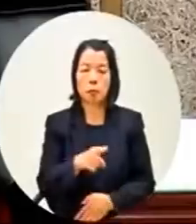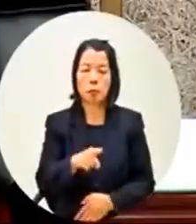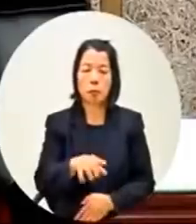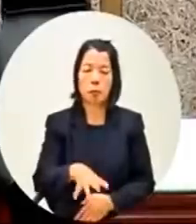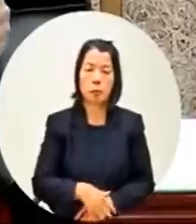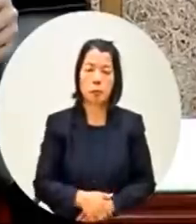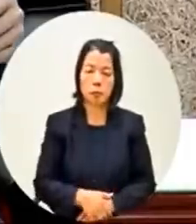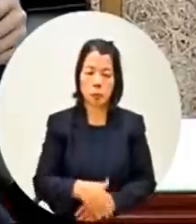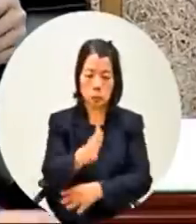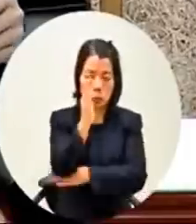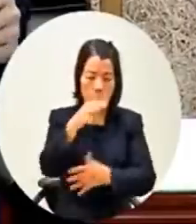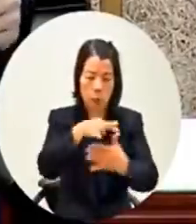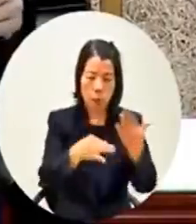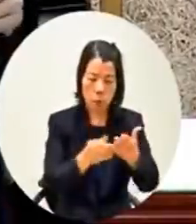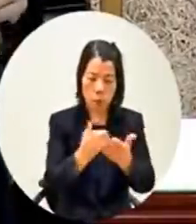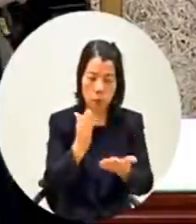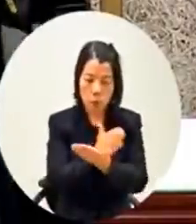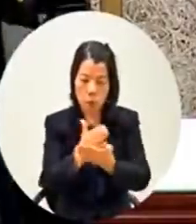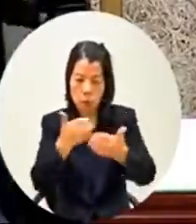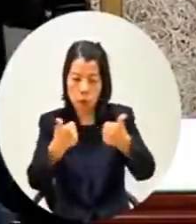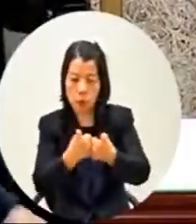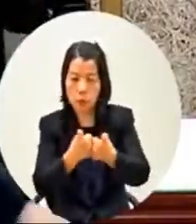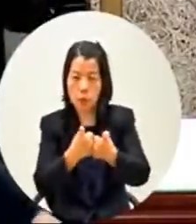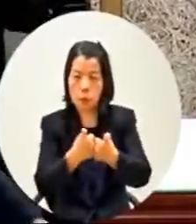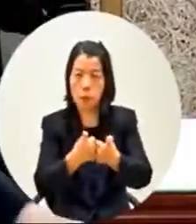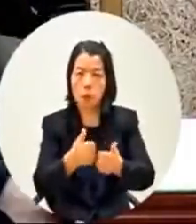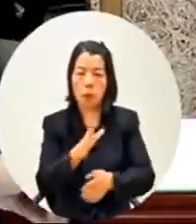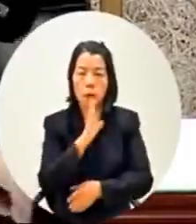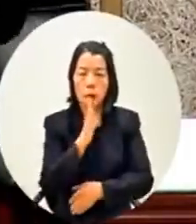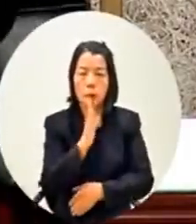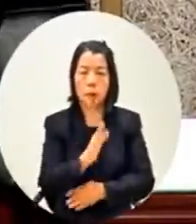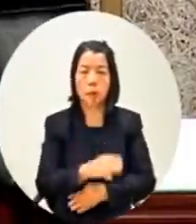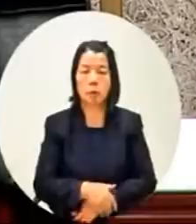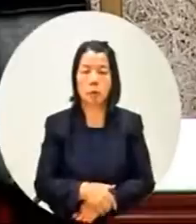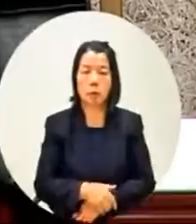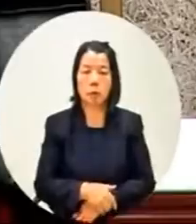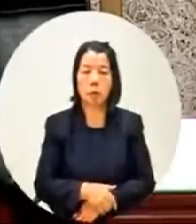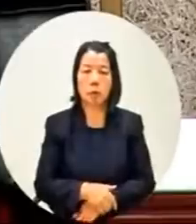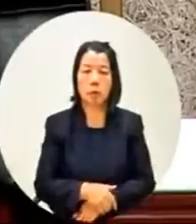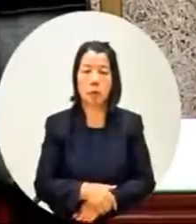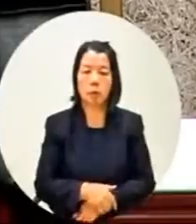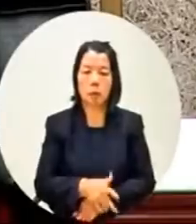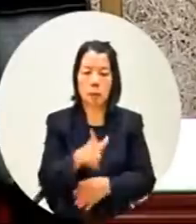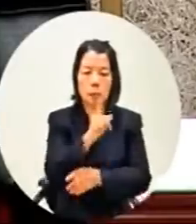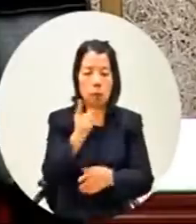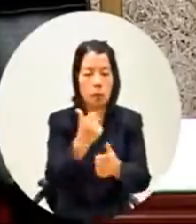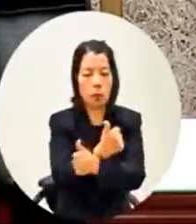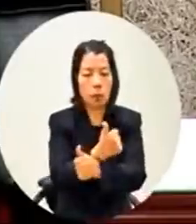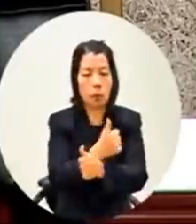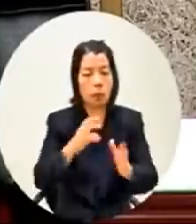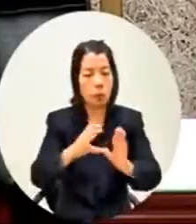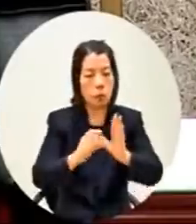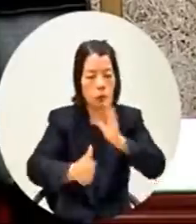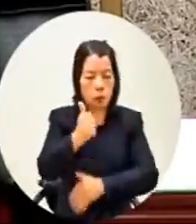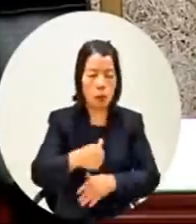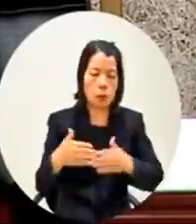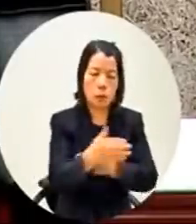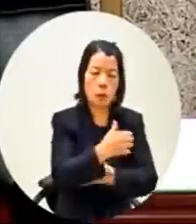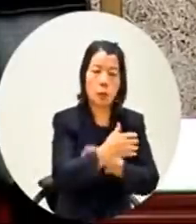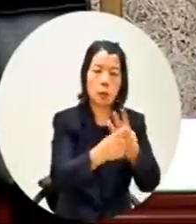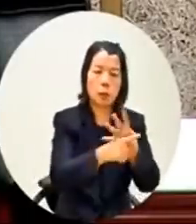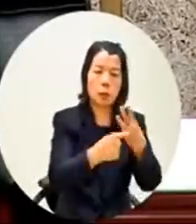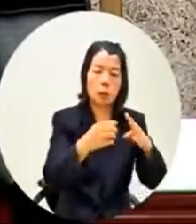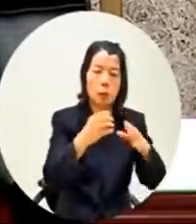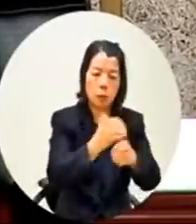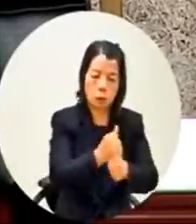这个政策需求的审查会是我们由我们那个科前代理局长跟渔业署跟组成的一